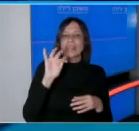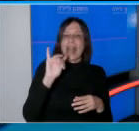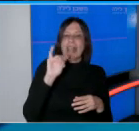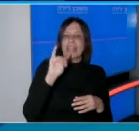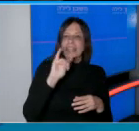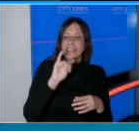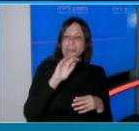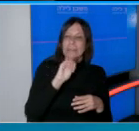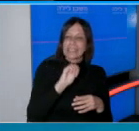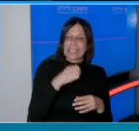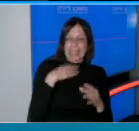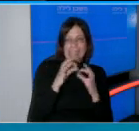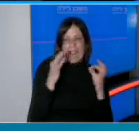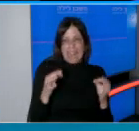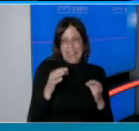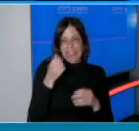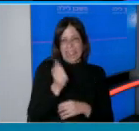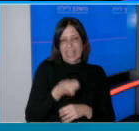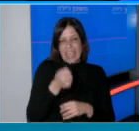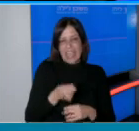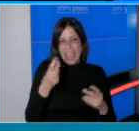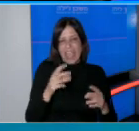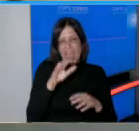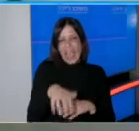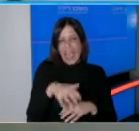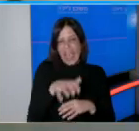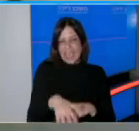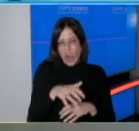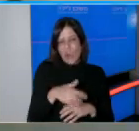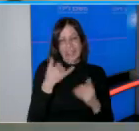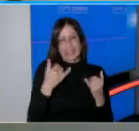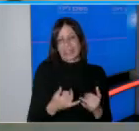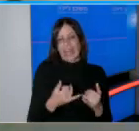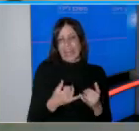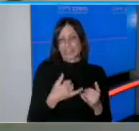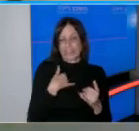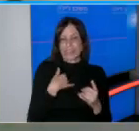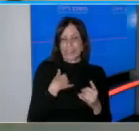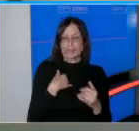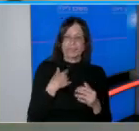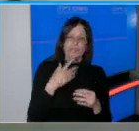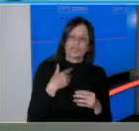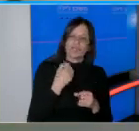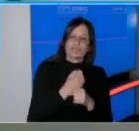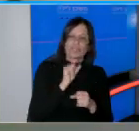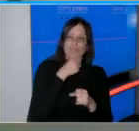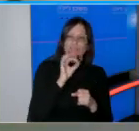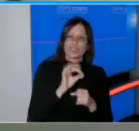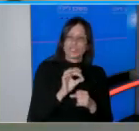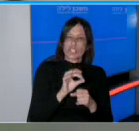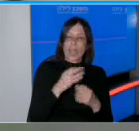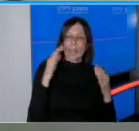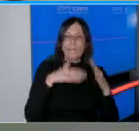אני התחלתי כארכיאולוגית, היום אני עוסקת בתיעוד של מבנים היסטוריים לשימור. נולדתי